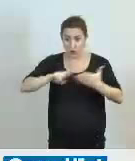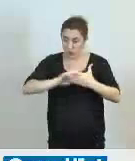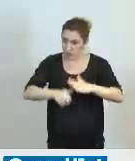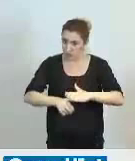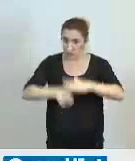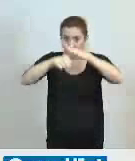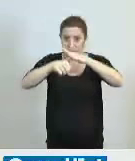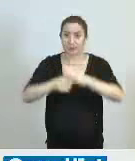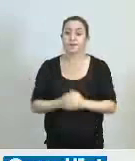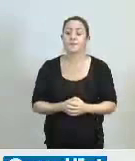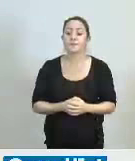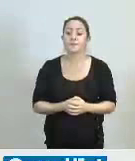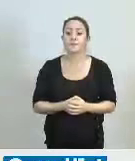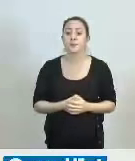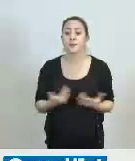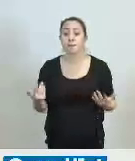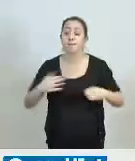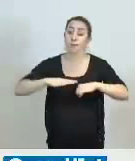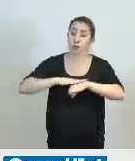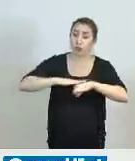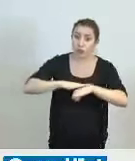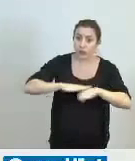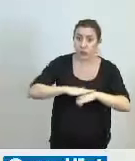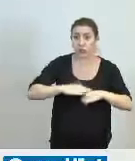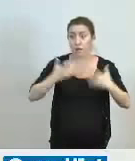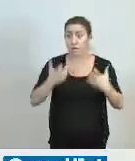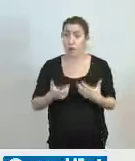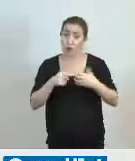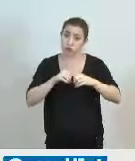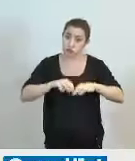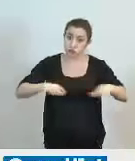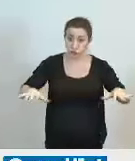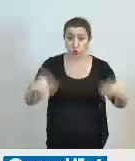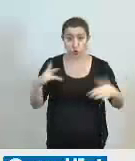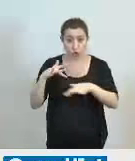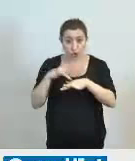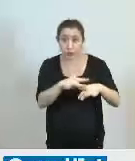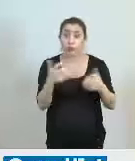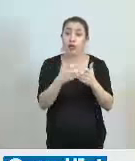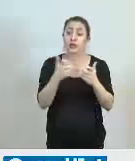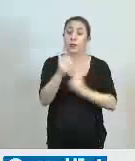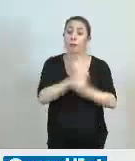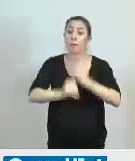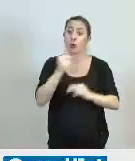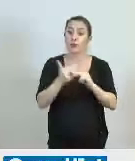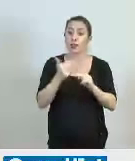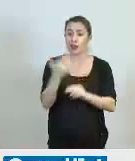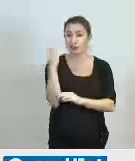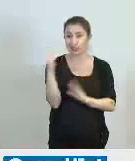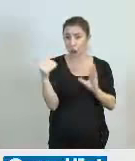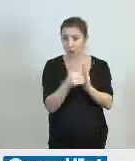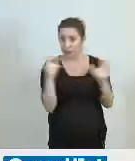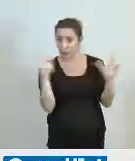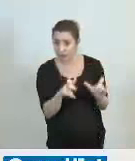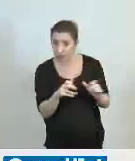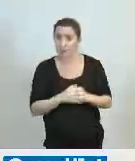Les politiques que nous souhaitons déployer, qui l'ont déjà été, notamment avec le plan 500 000, ces politiques tournées autour